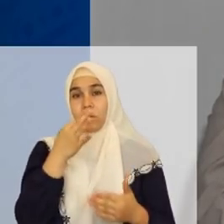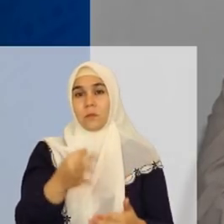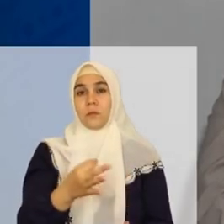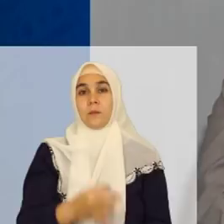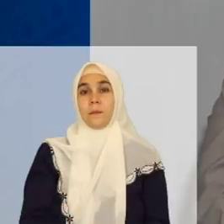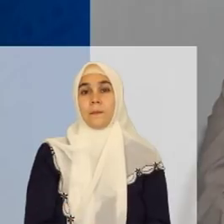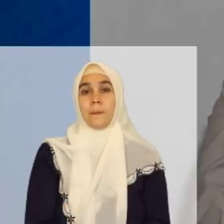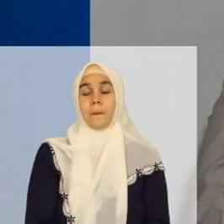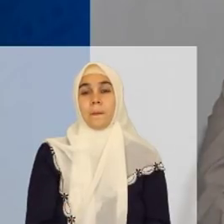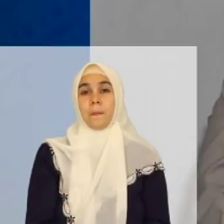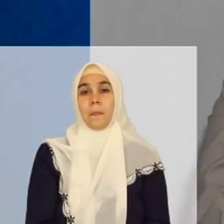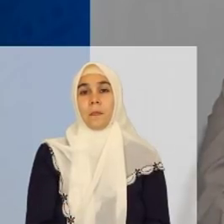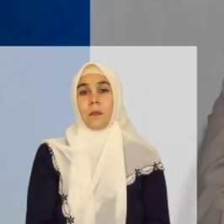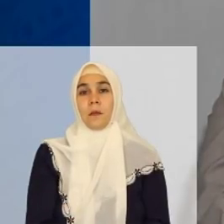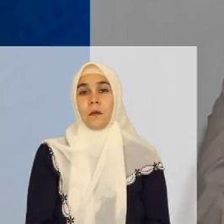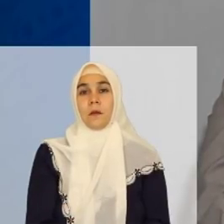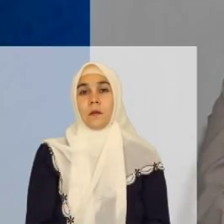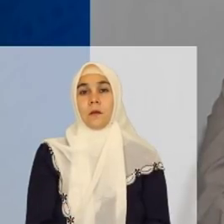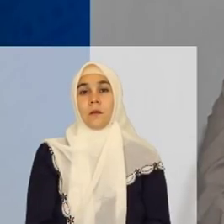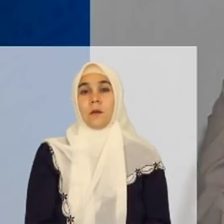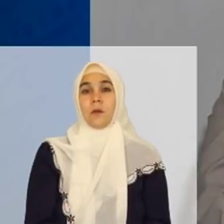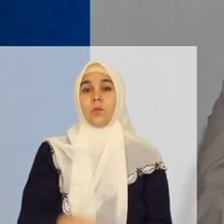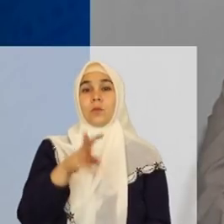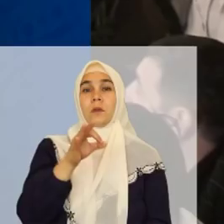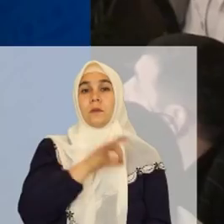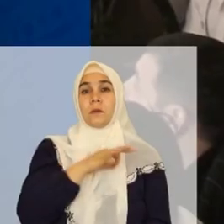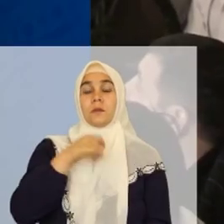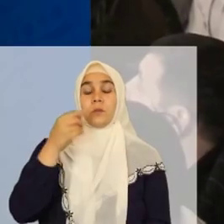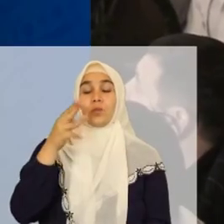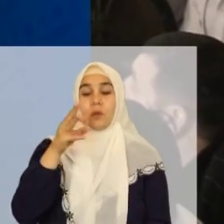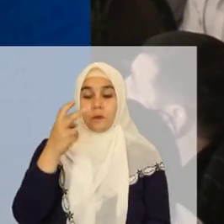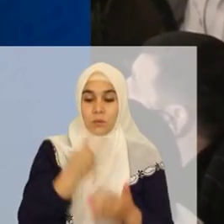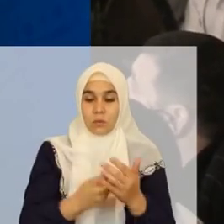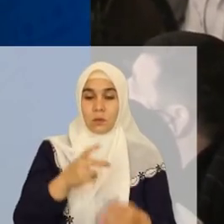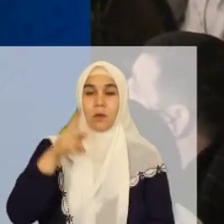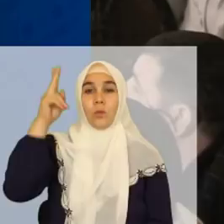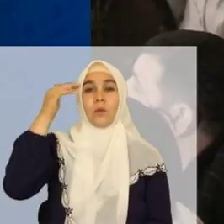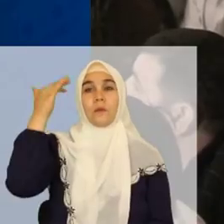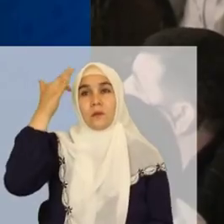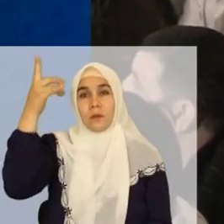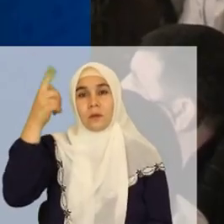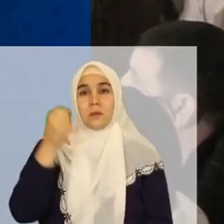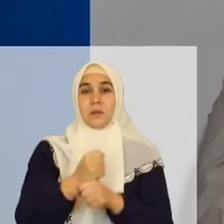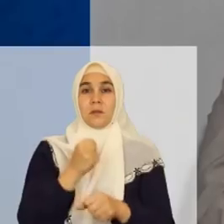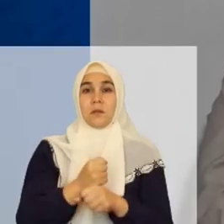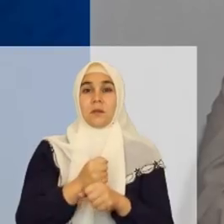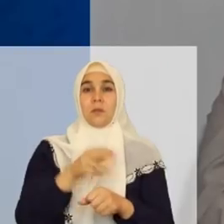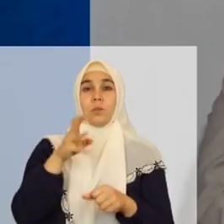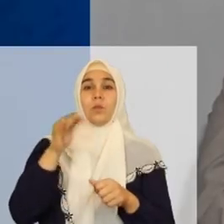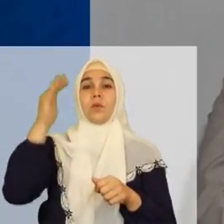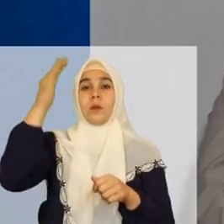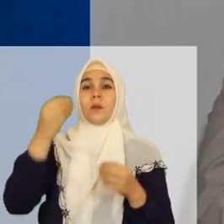fazkurulloha inda mash'aril harom. Muzdalifaga tushganingizda Allohni zikrini qiling. Undan keyin Minoga